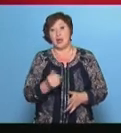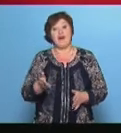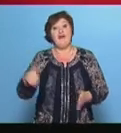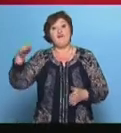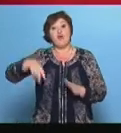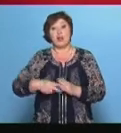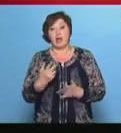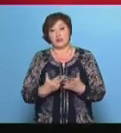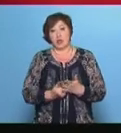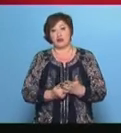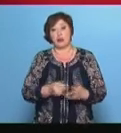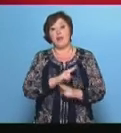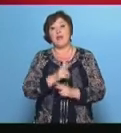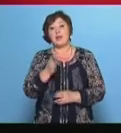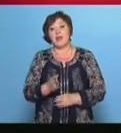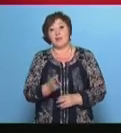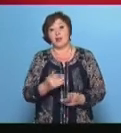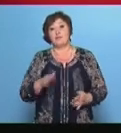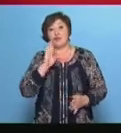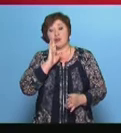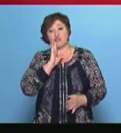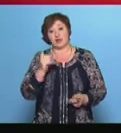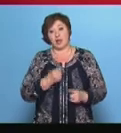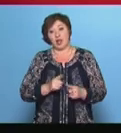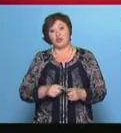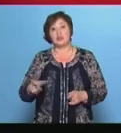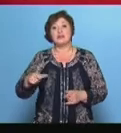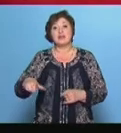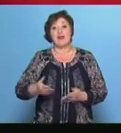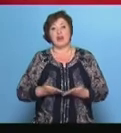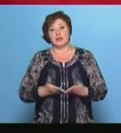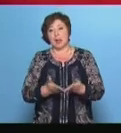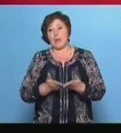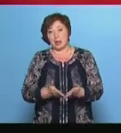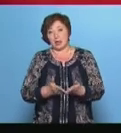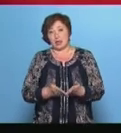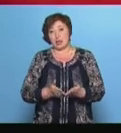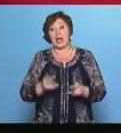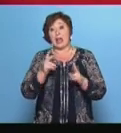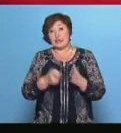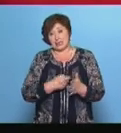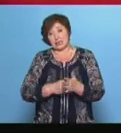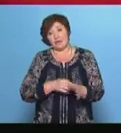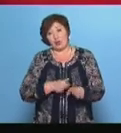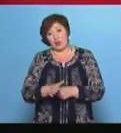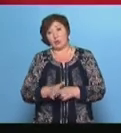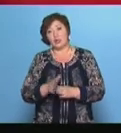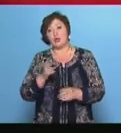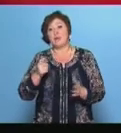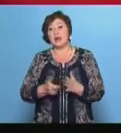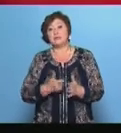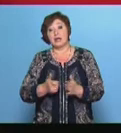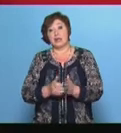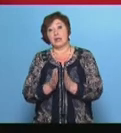нашли тело девушки, которая погибла во время сплава на байдарках. Следственный комитет возбудил уголовное дело, а спасатели